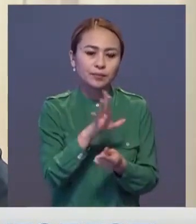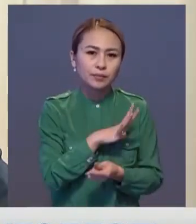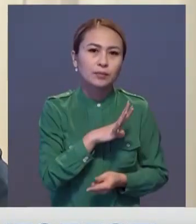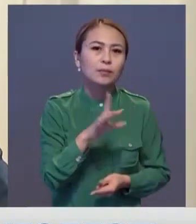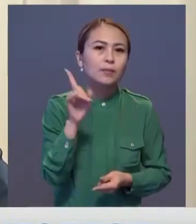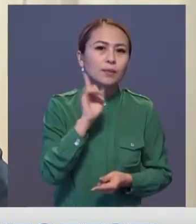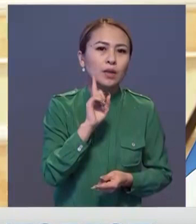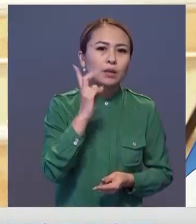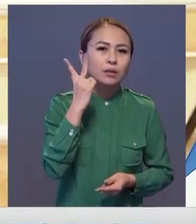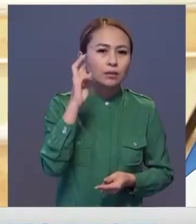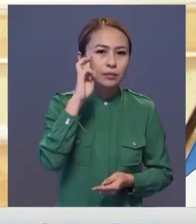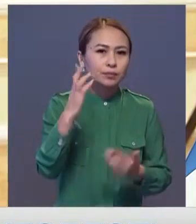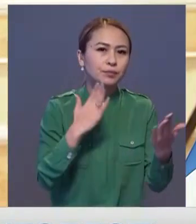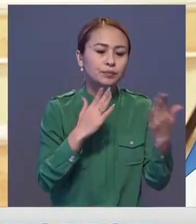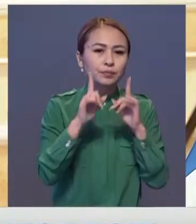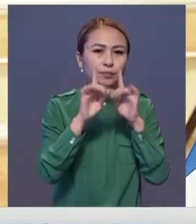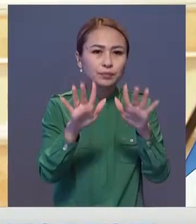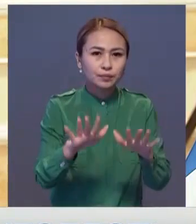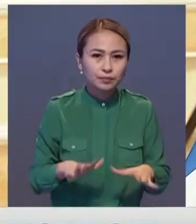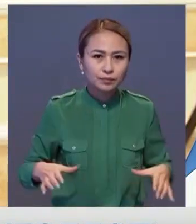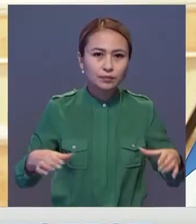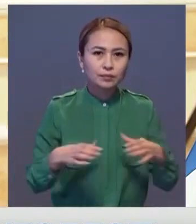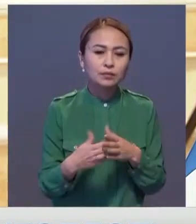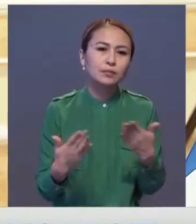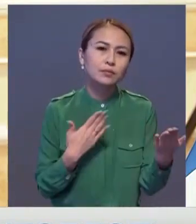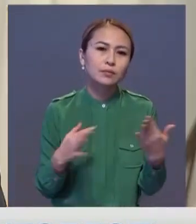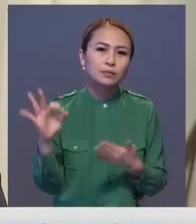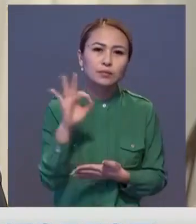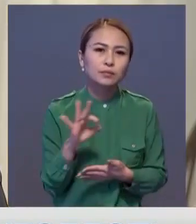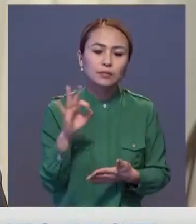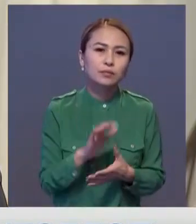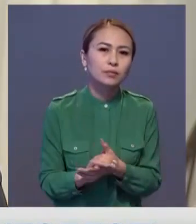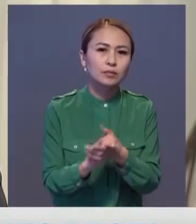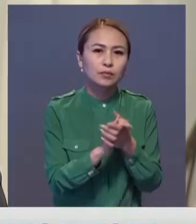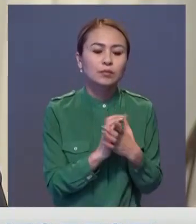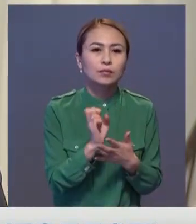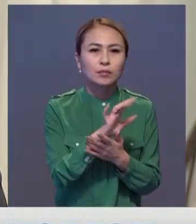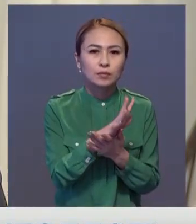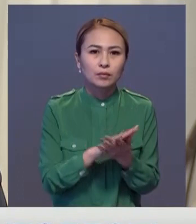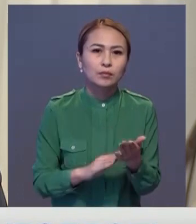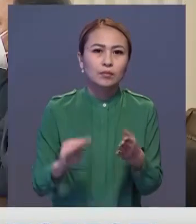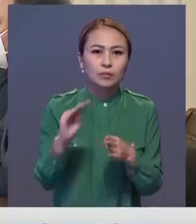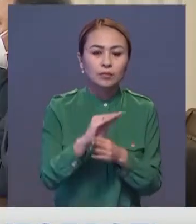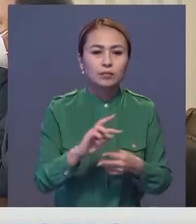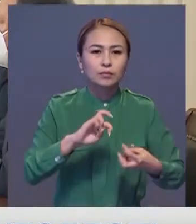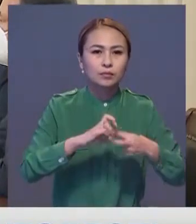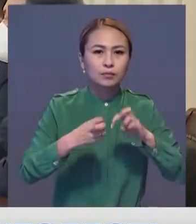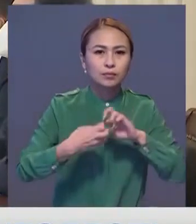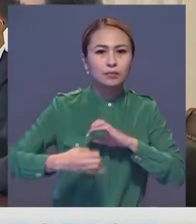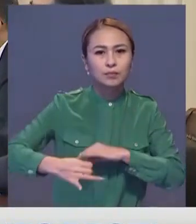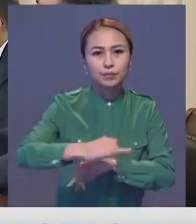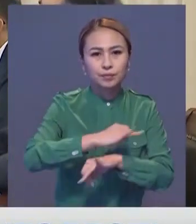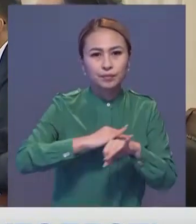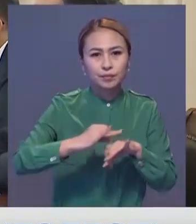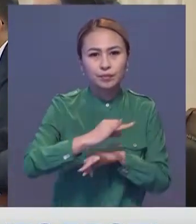өткіз. Тараптар екі ел арасындағы парламентаралық өзара іс-қимыл желісі бойынша ынтымақтастықты одан әрі нығайту мәселелерін талқылады.